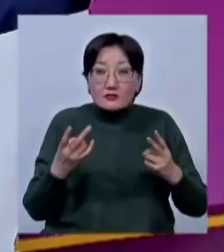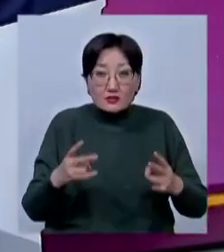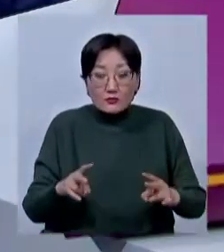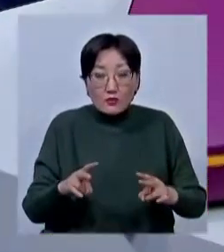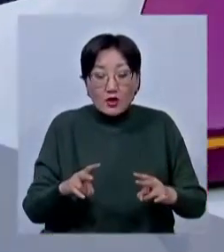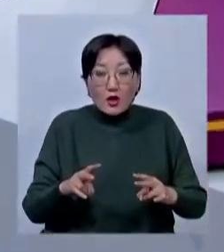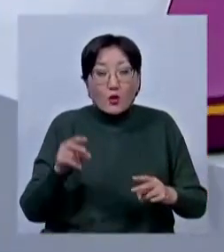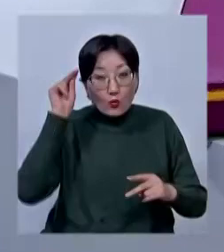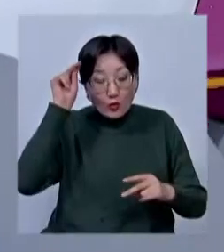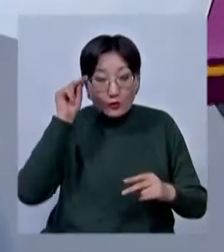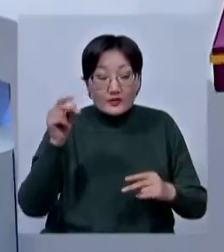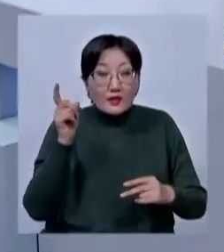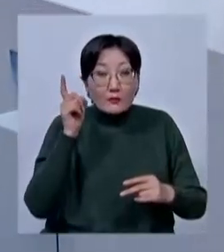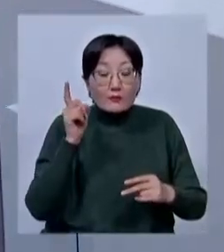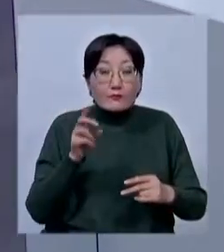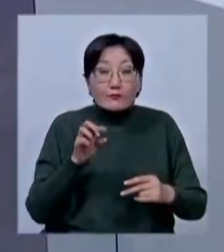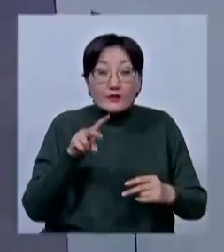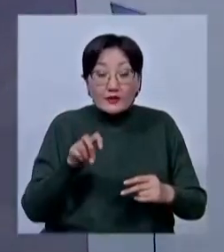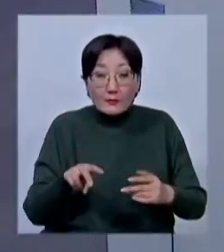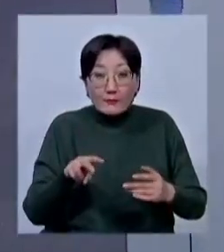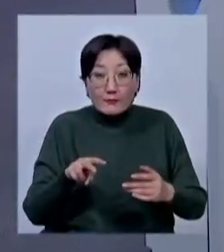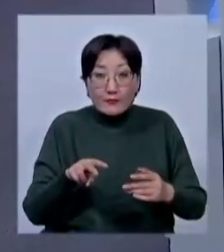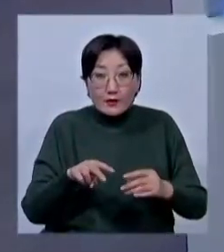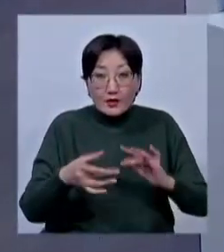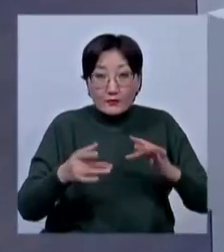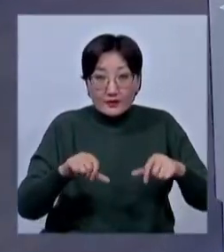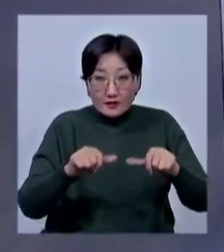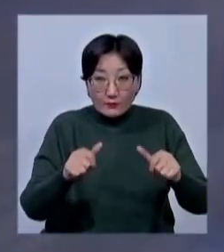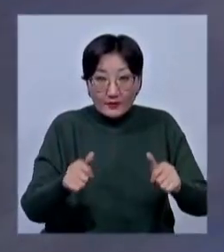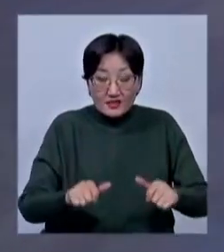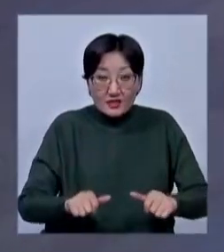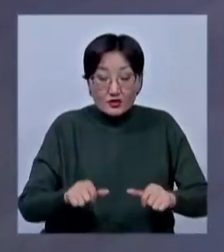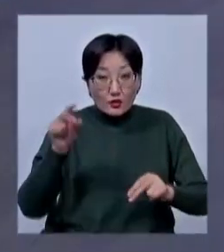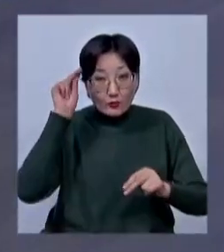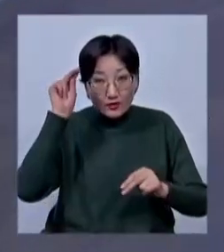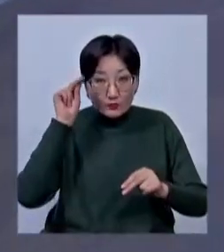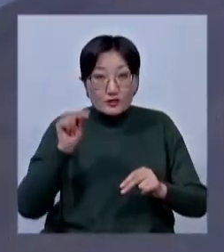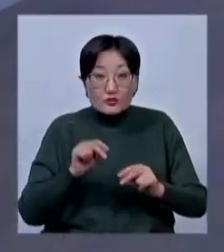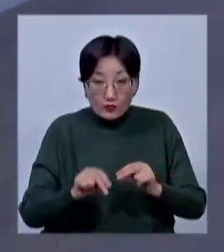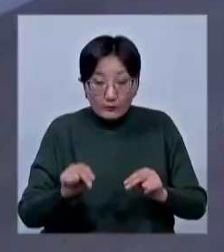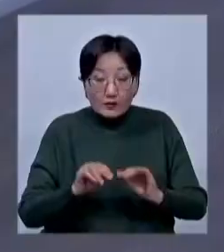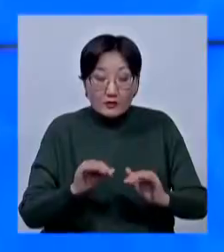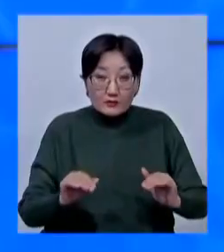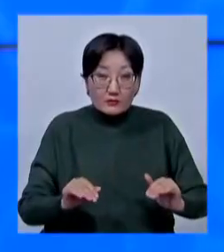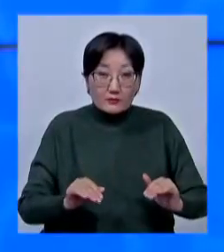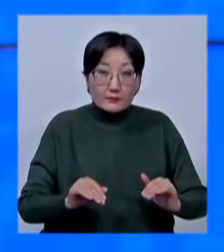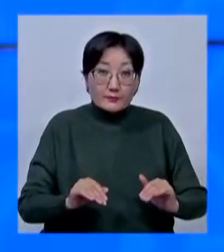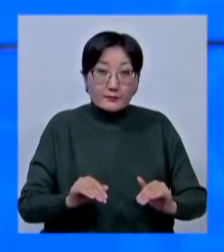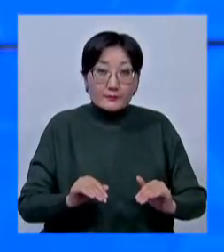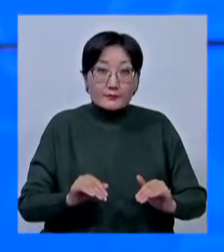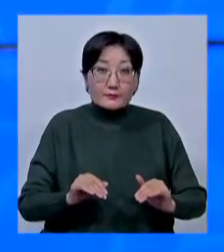оқу порталында, білім порталында балалармен сабақ өтеді, да? Сабақ өтеді, бұлай